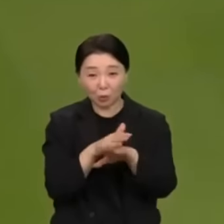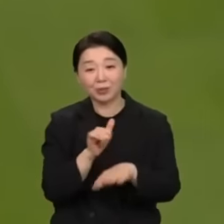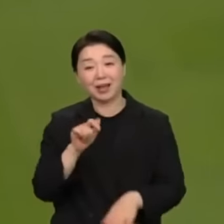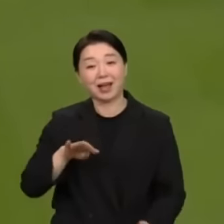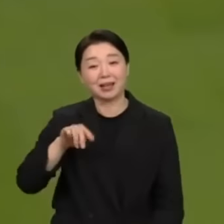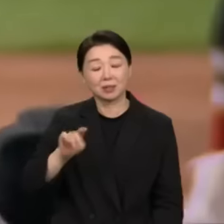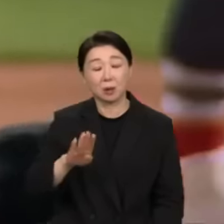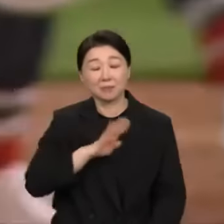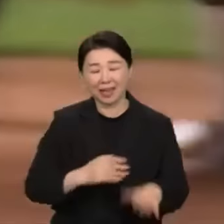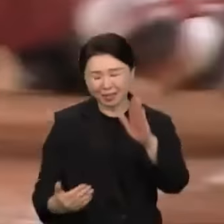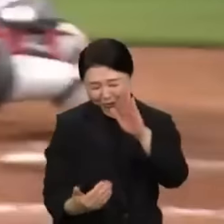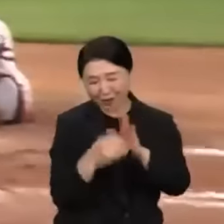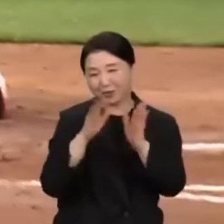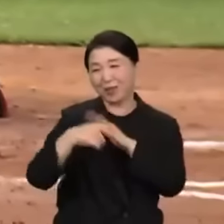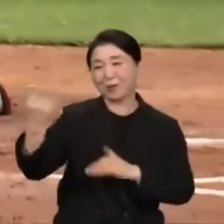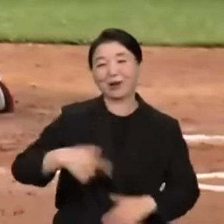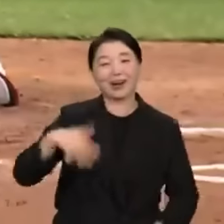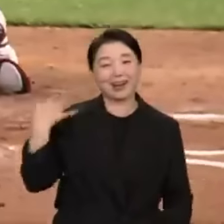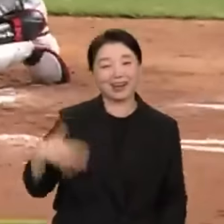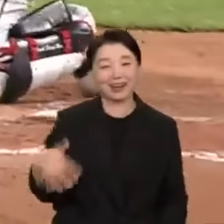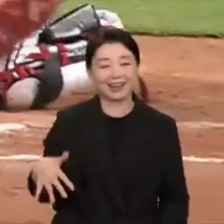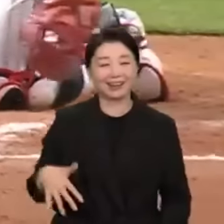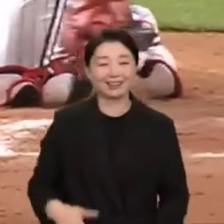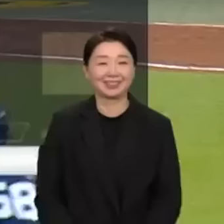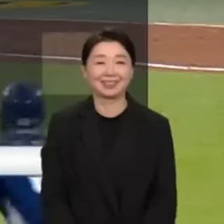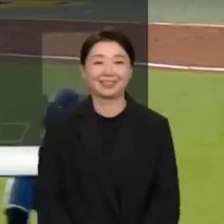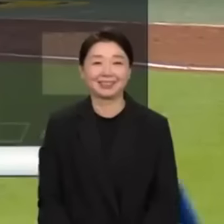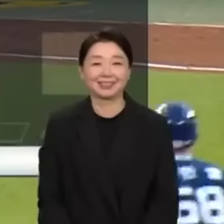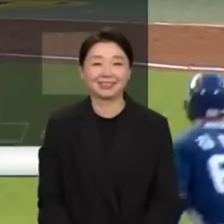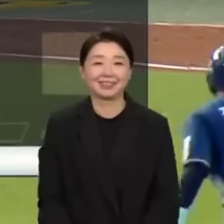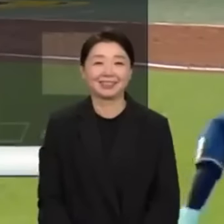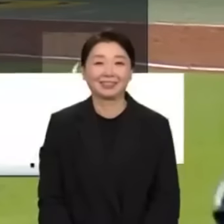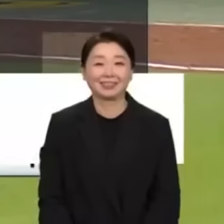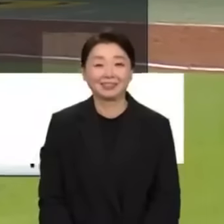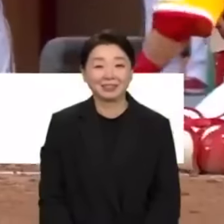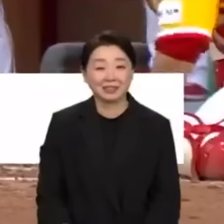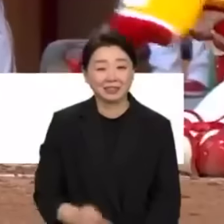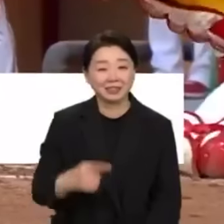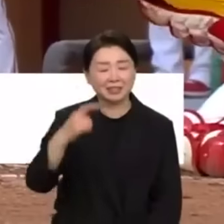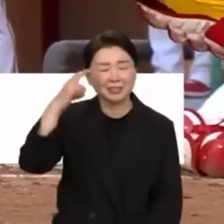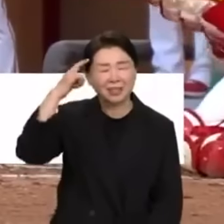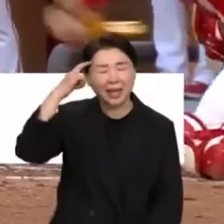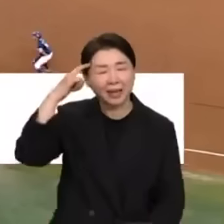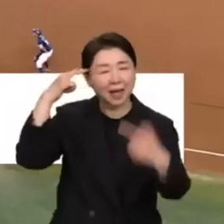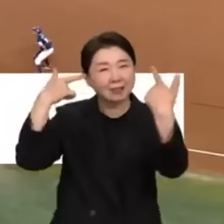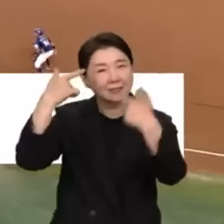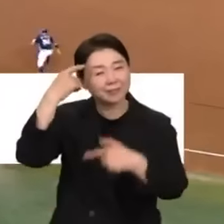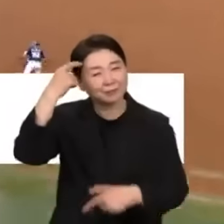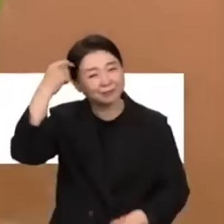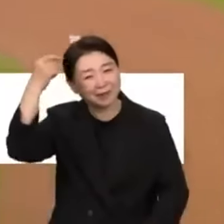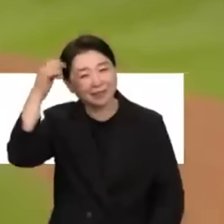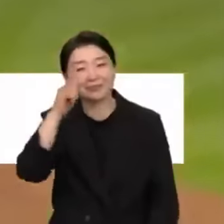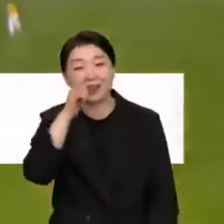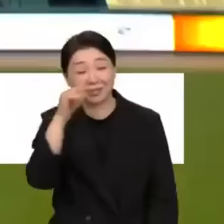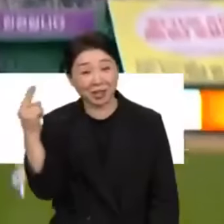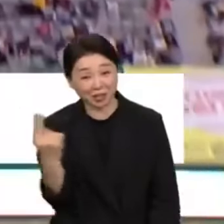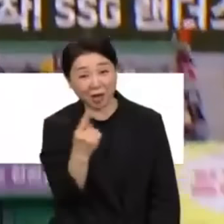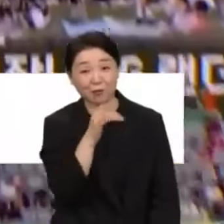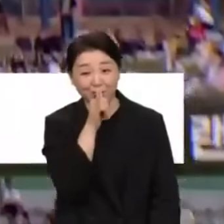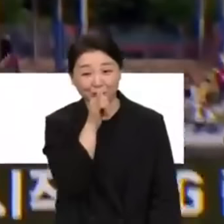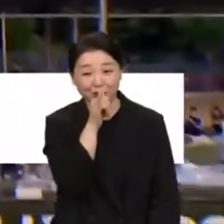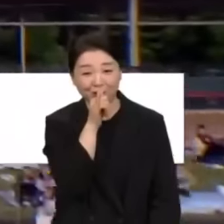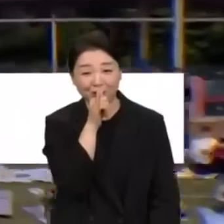나의 전성기는 아직 오지 않았다고 말합니다. 그 생각을 항상 가지고 야구를